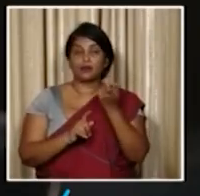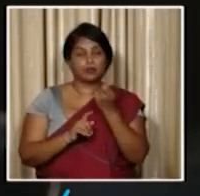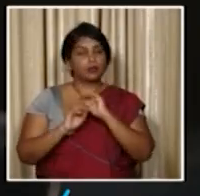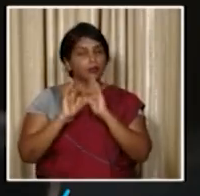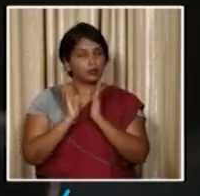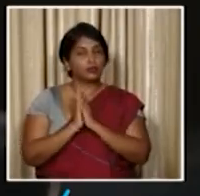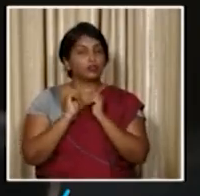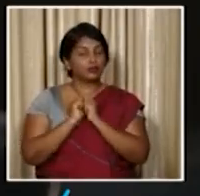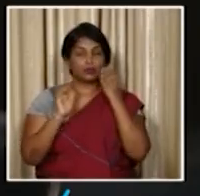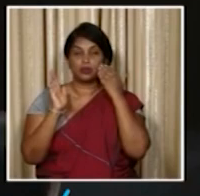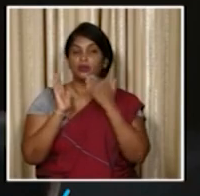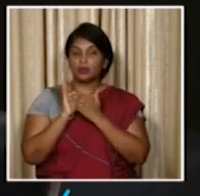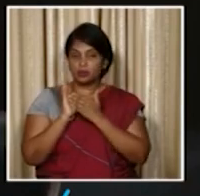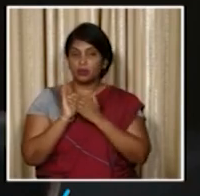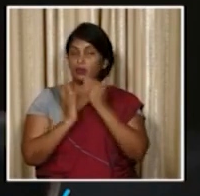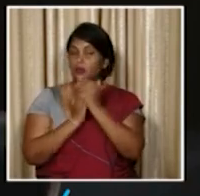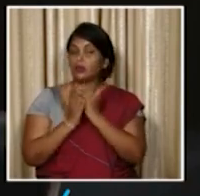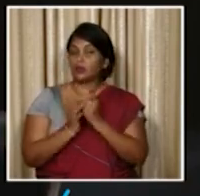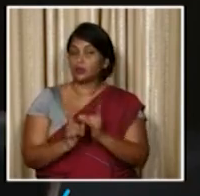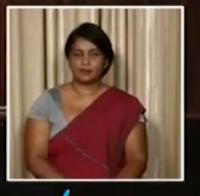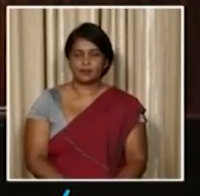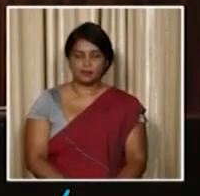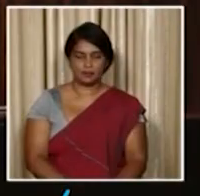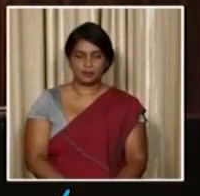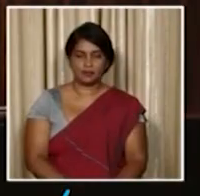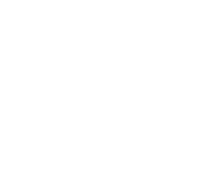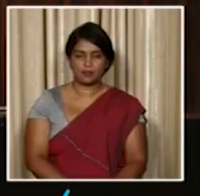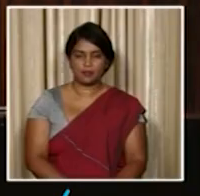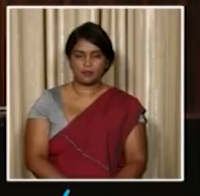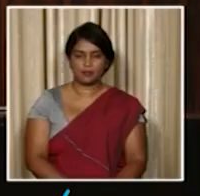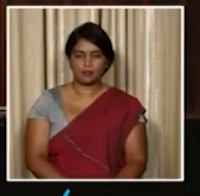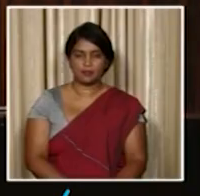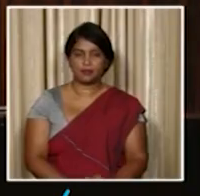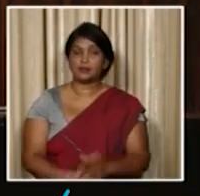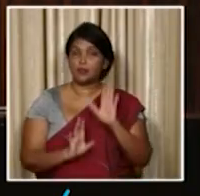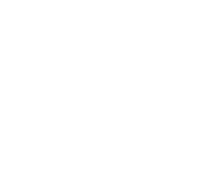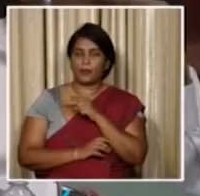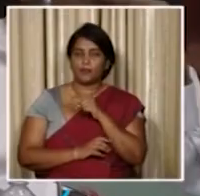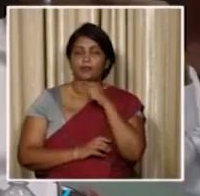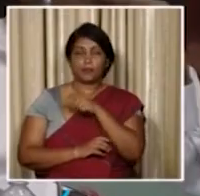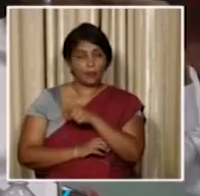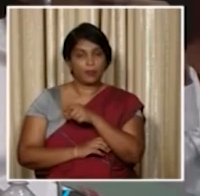ඔවුන්ගේ සේවා නියුක්ති නියම සහ කොන්දේසි නිශ්චය කළ හැකිය කඩණය කරන්න පුළුවන් පාර්ලිමේන්තුවට